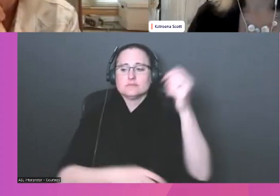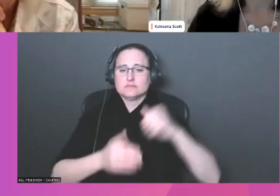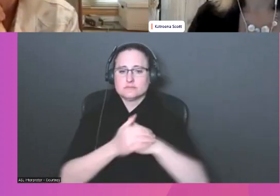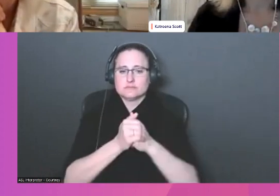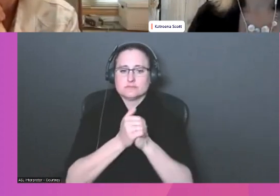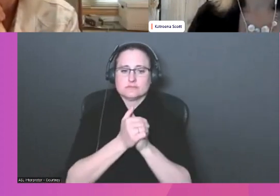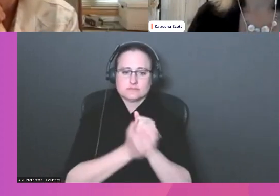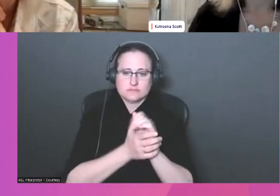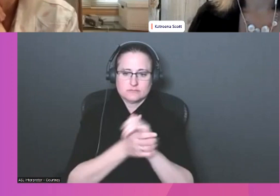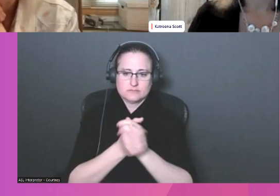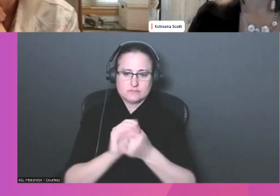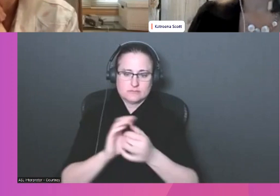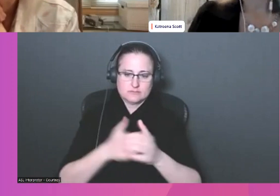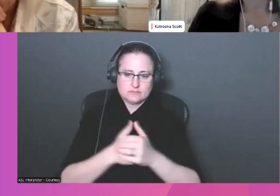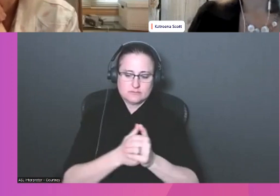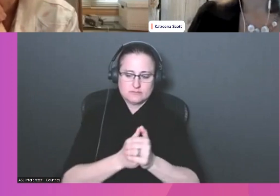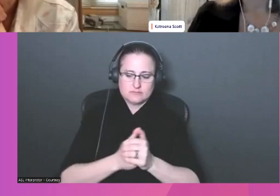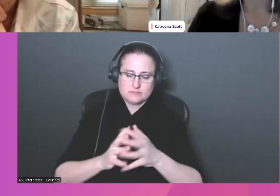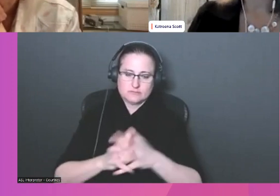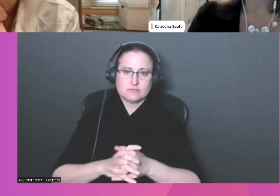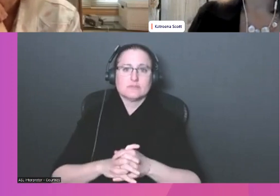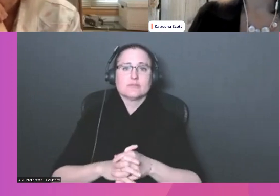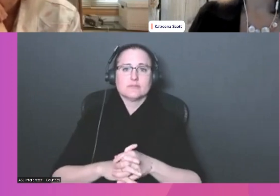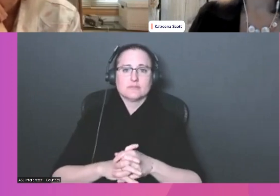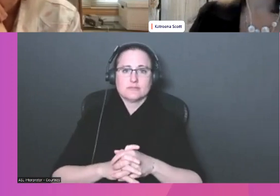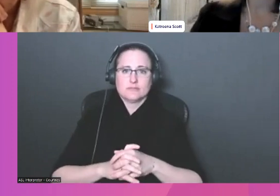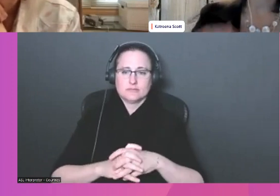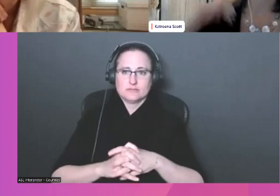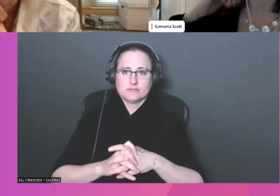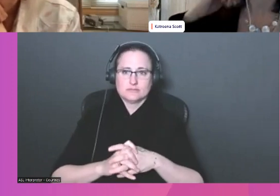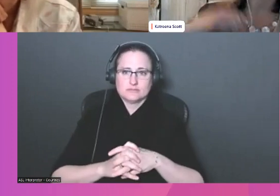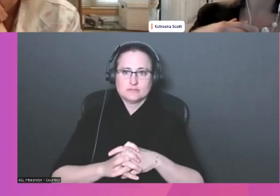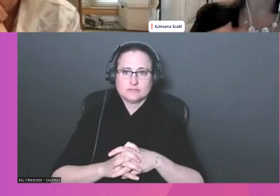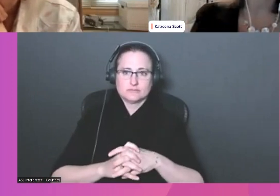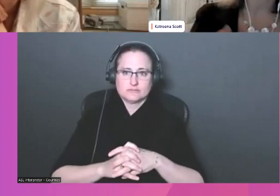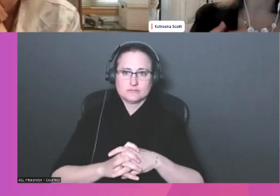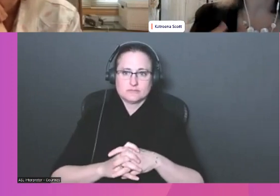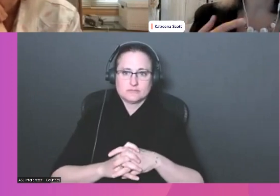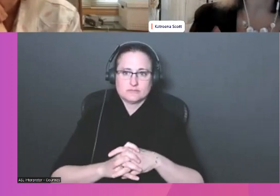Bon, il y a des questions, plusieurs.